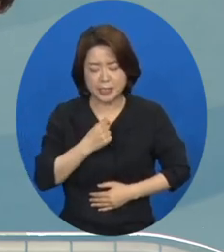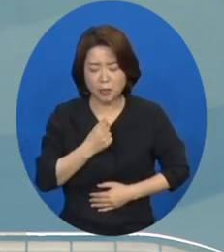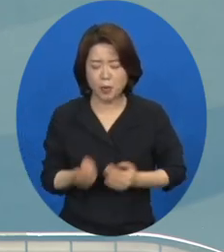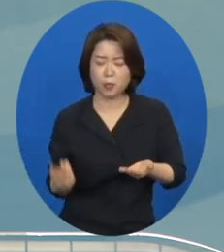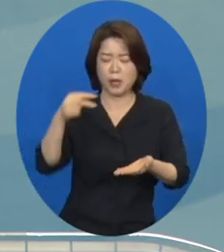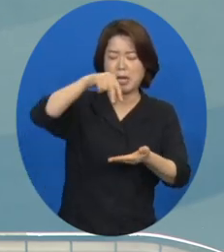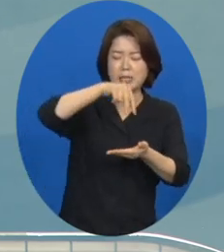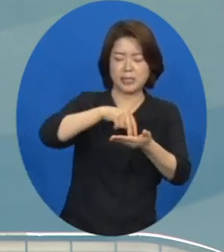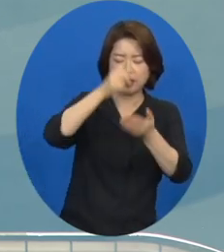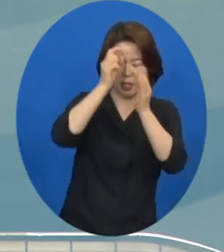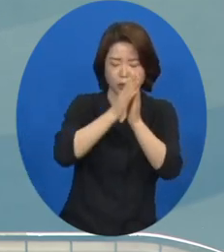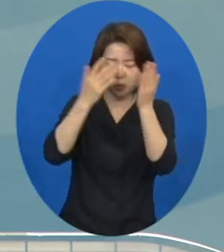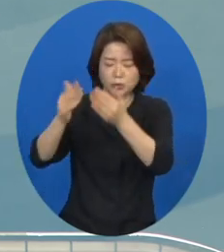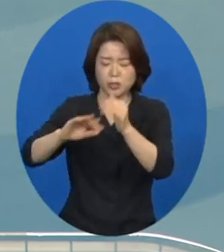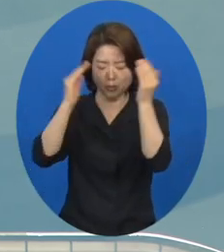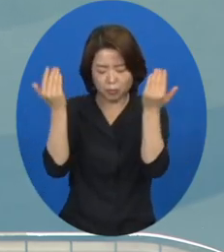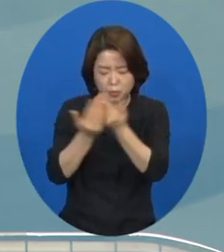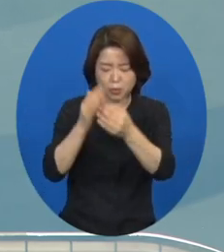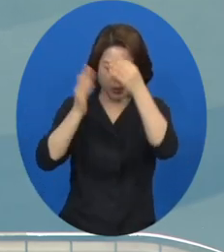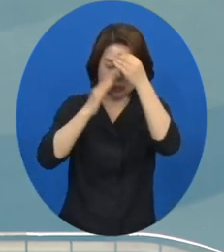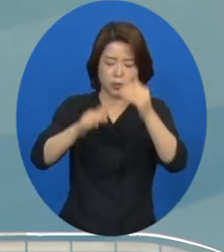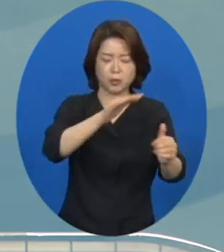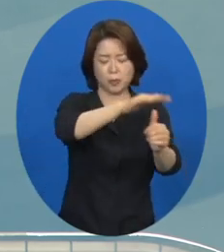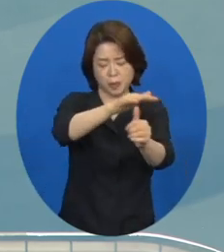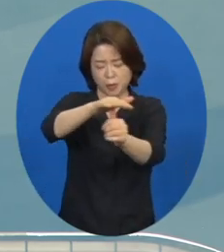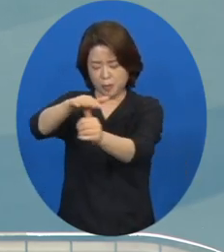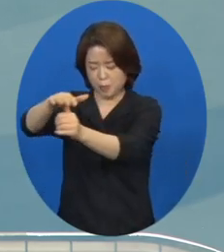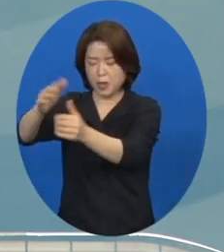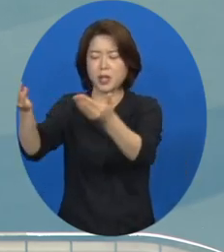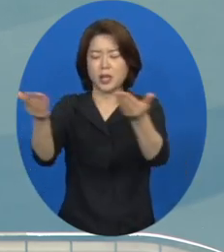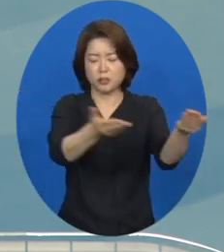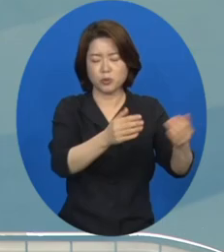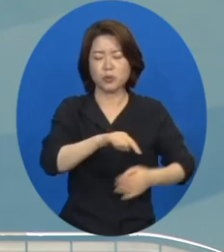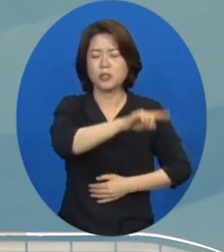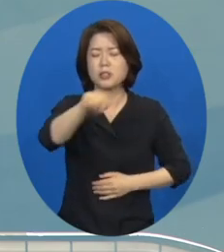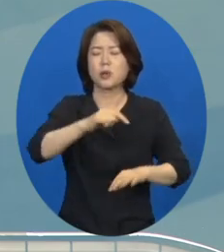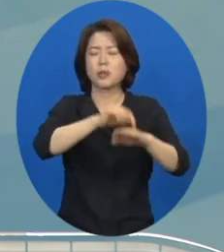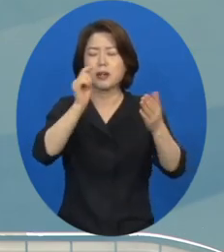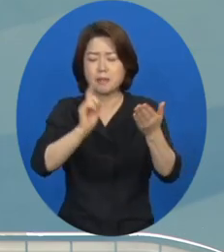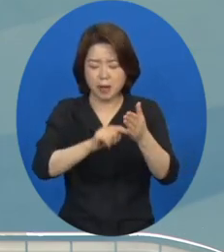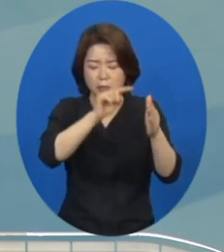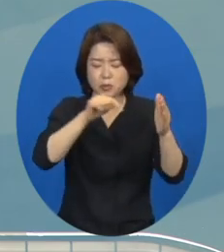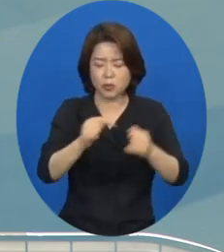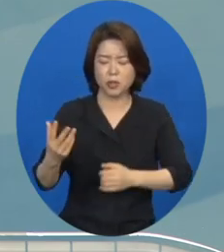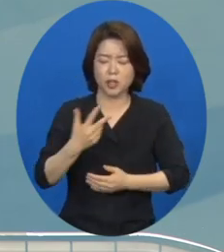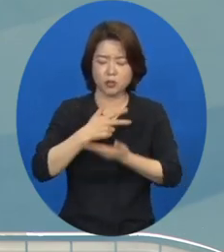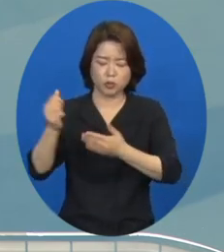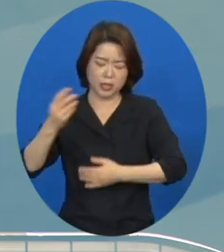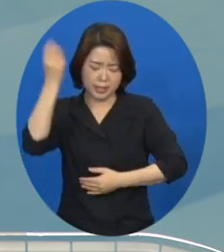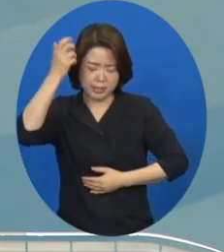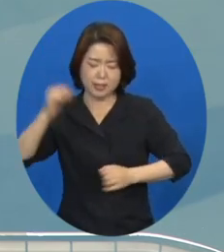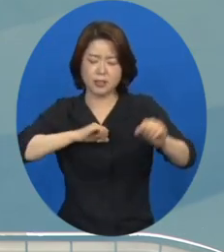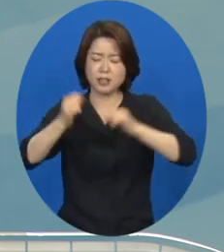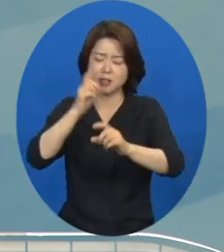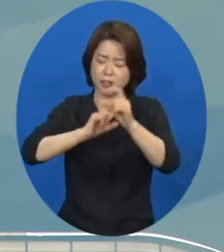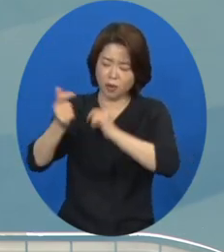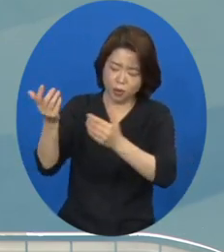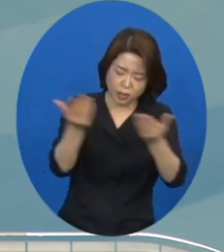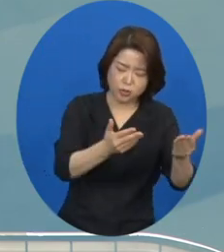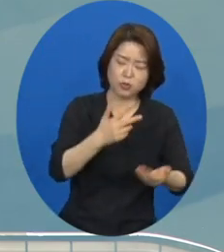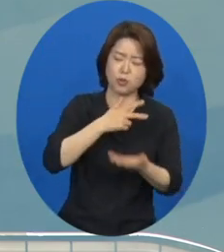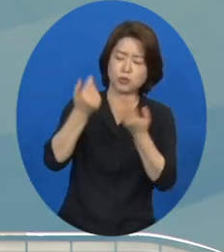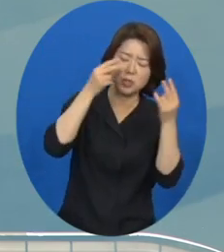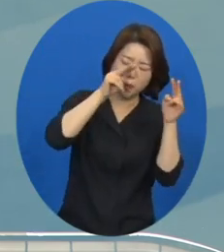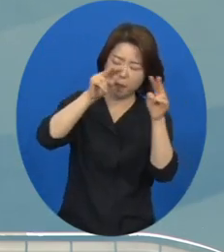일어난 모든 성도들 머리에 손을 얹으시고 저들의 마음의 심령 속에 주의 성령의 역사를 도하시고 주를 보는